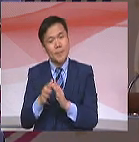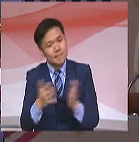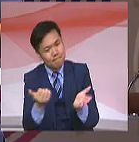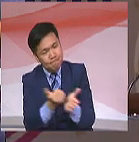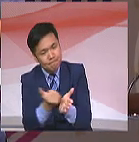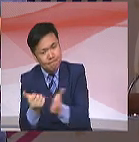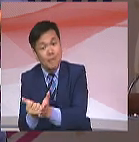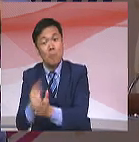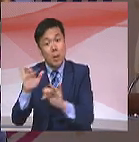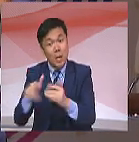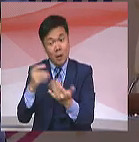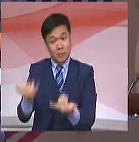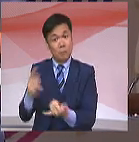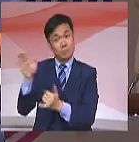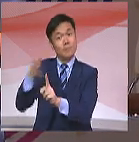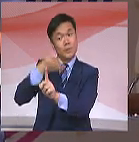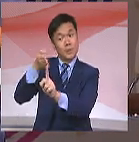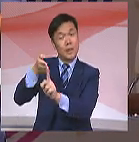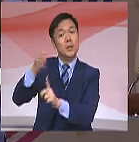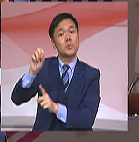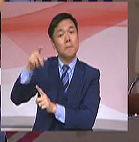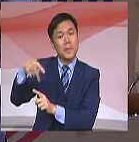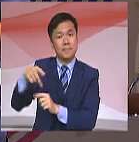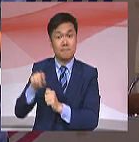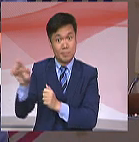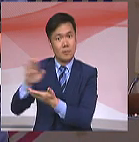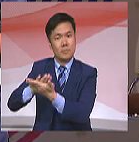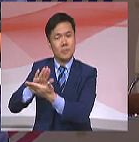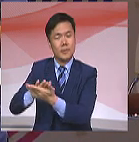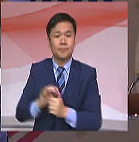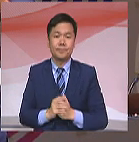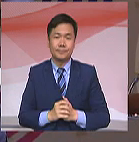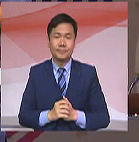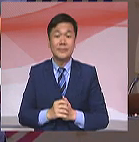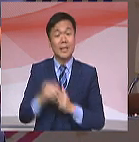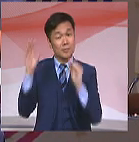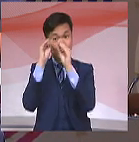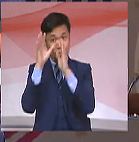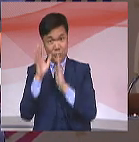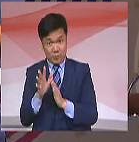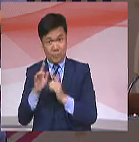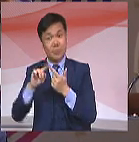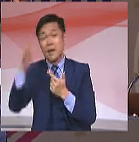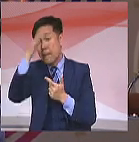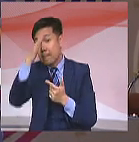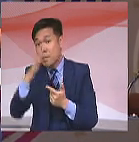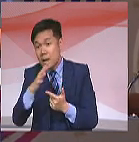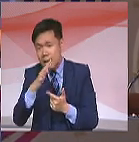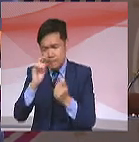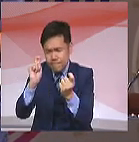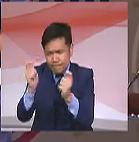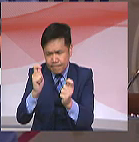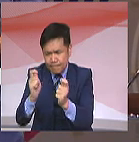ini dengan SOP baru di sekolah, dan juga untuk guru-guru bersama-sama dengan ibu bapa mencari kaedah